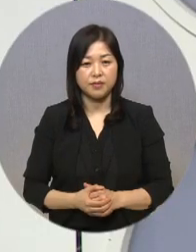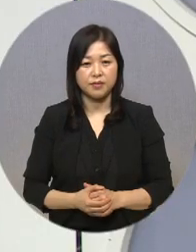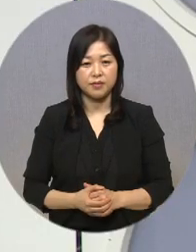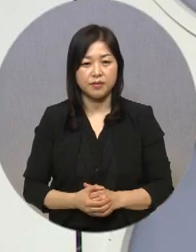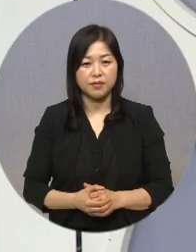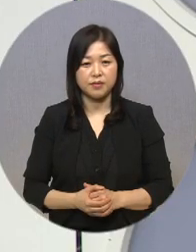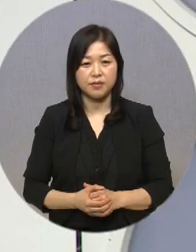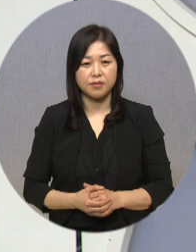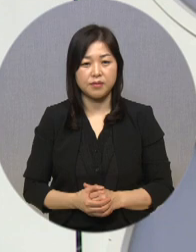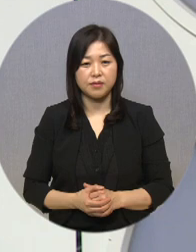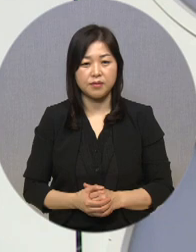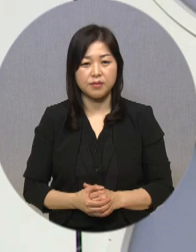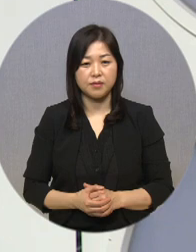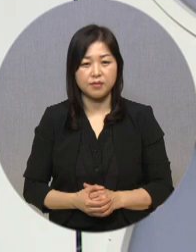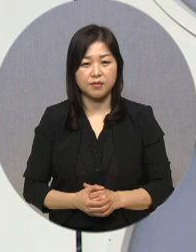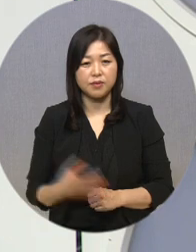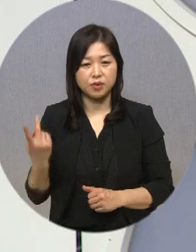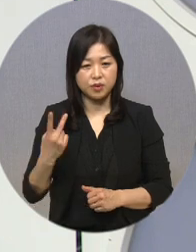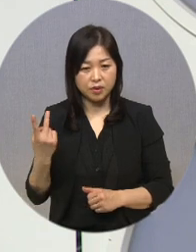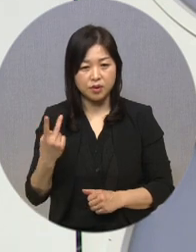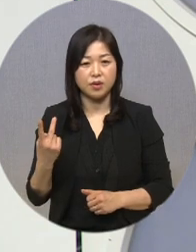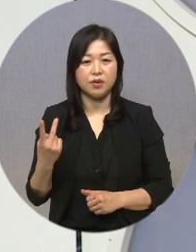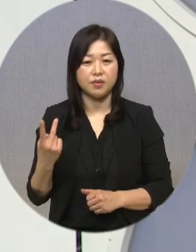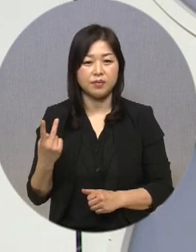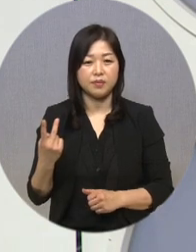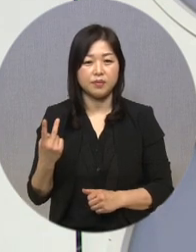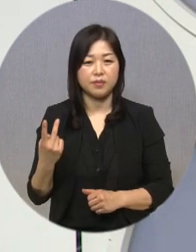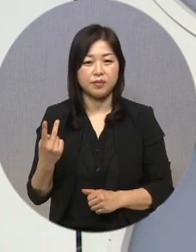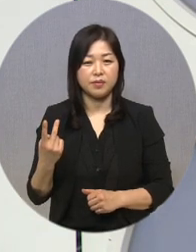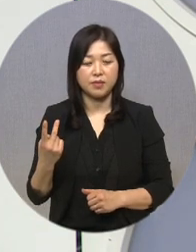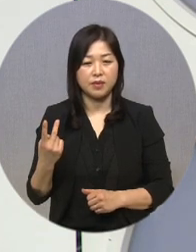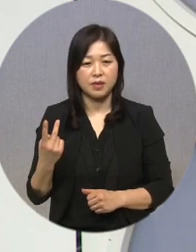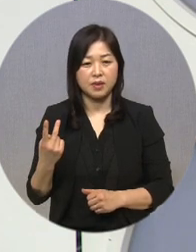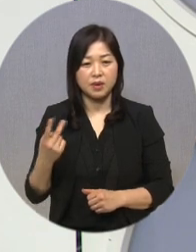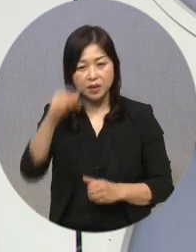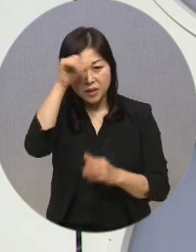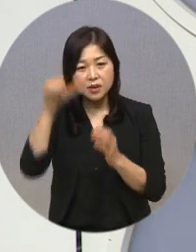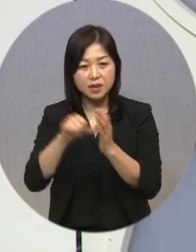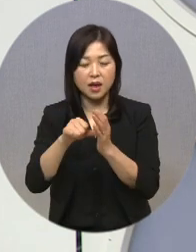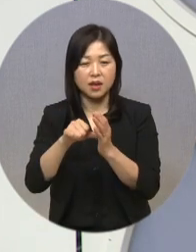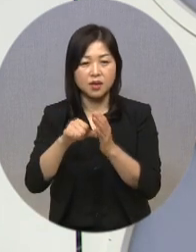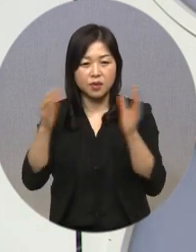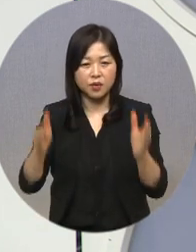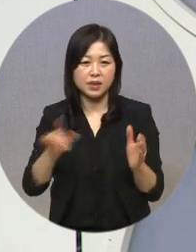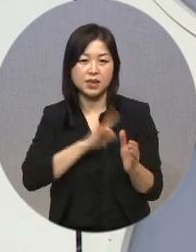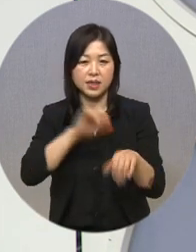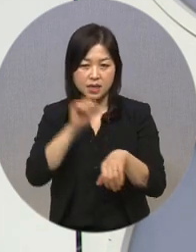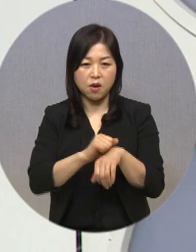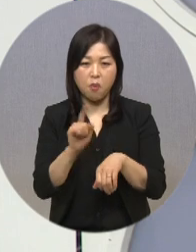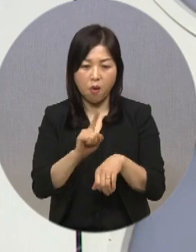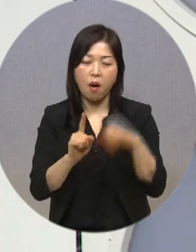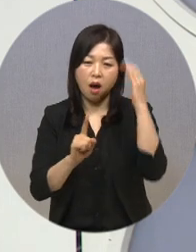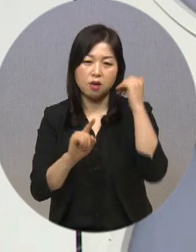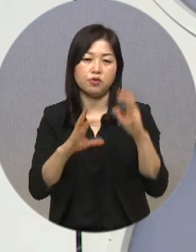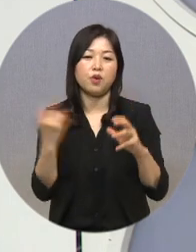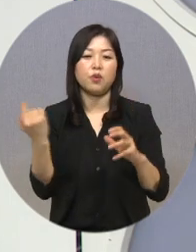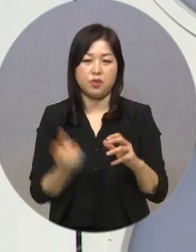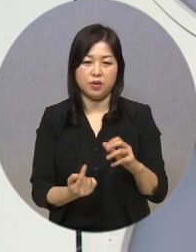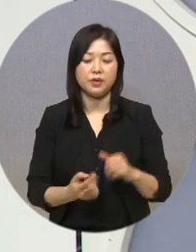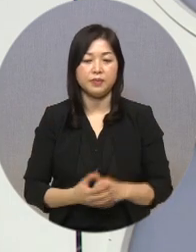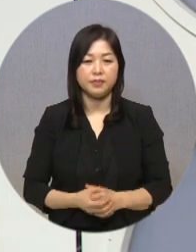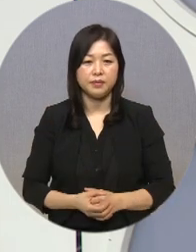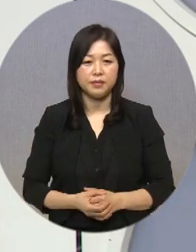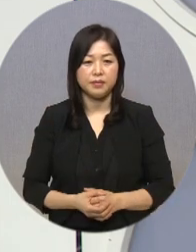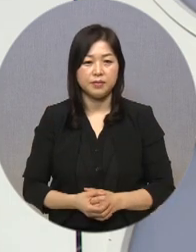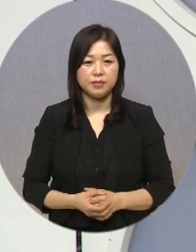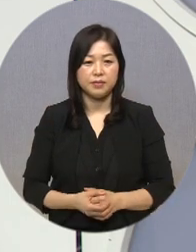그러는데 우리 둘이서 돈 붙잡고 일생에 우리에서 가장 잘한 것이 한국에 돌아온 겁니다. 네.